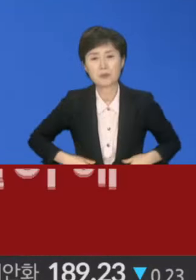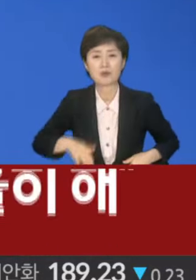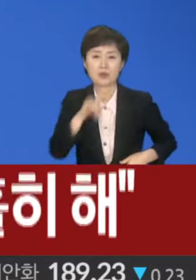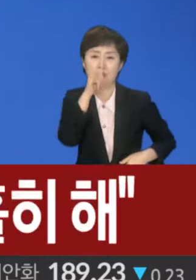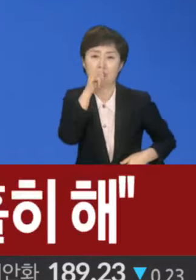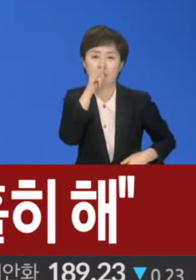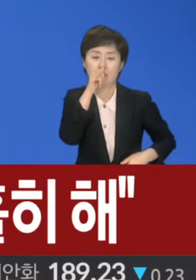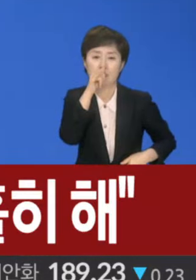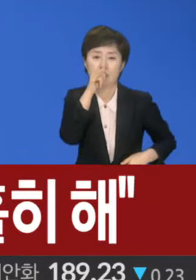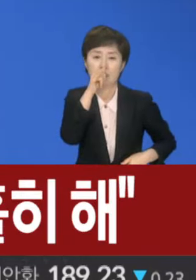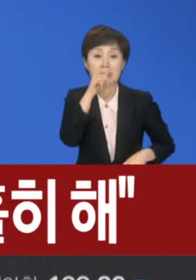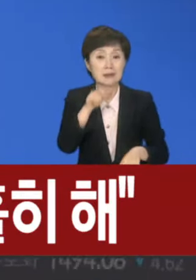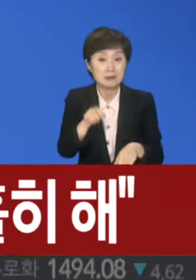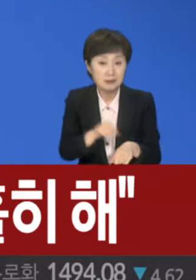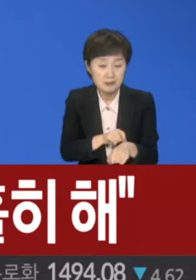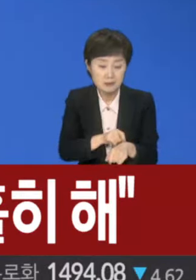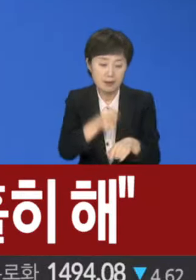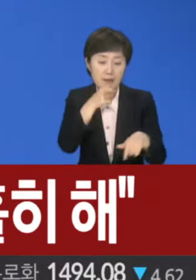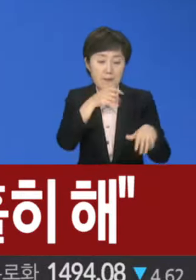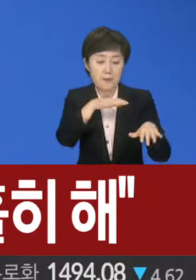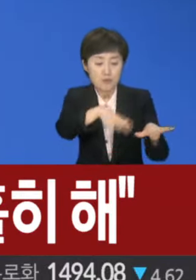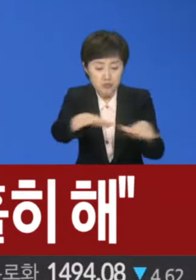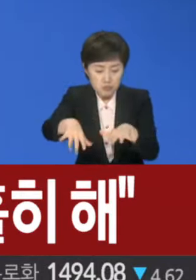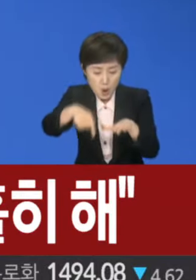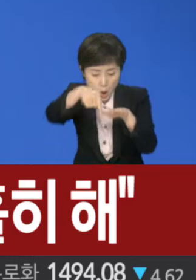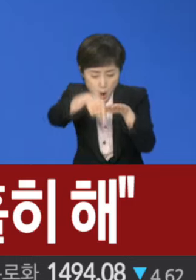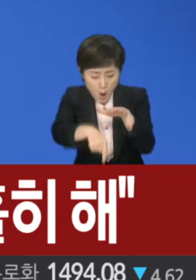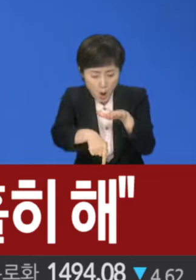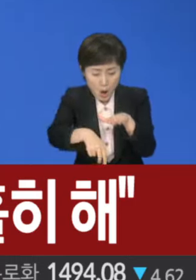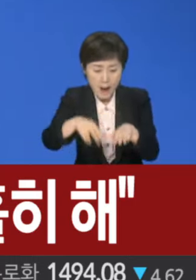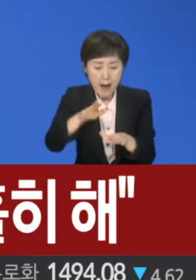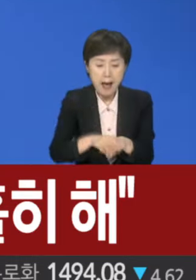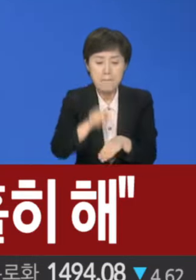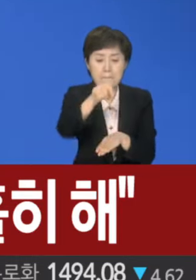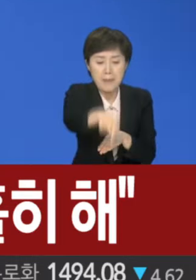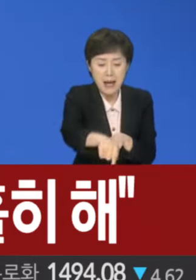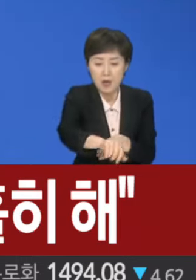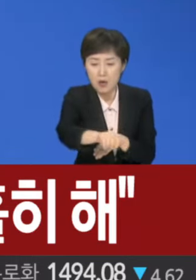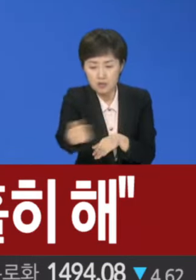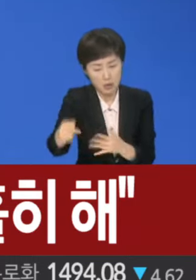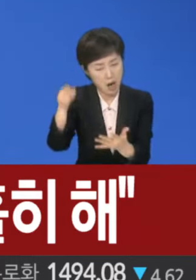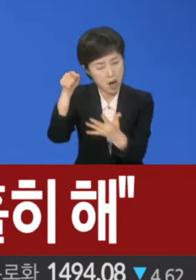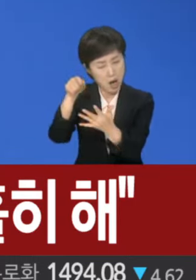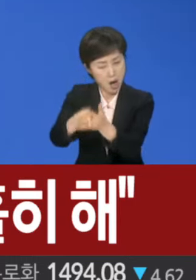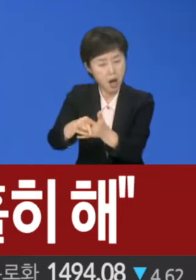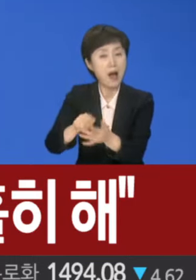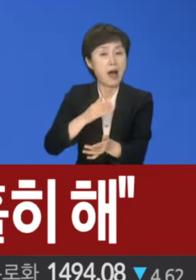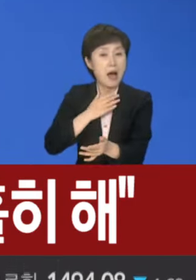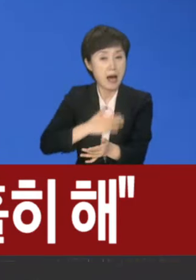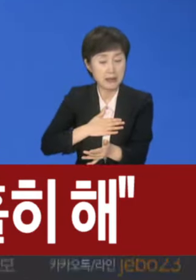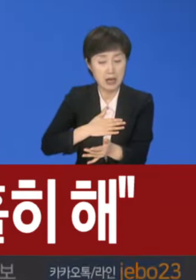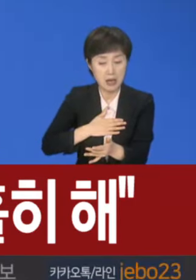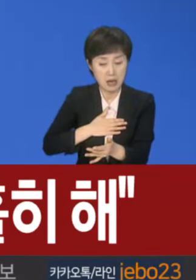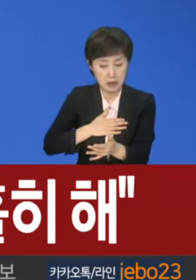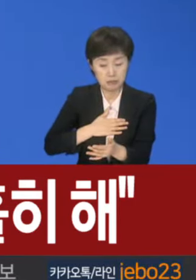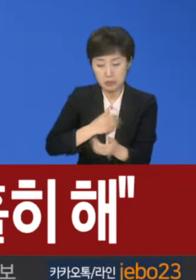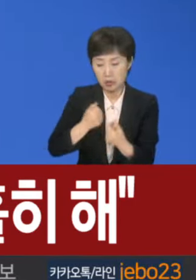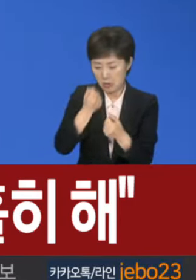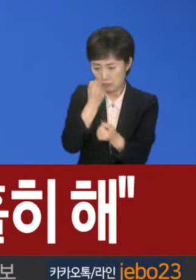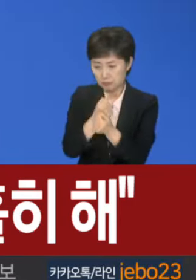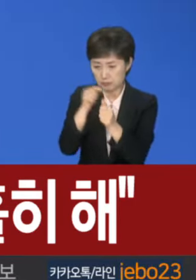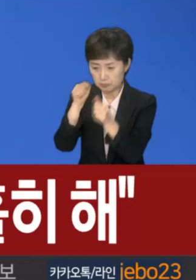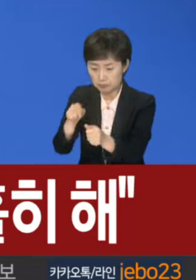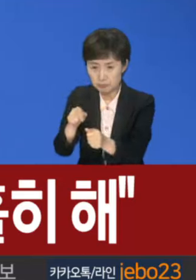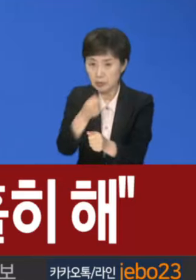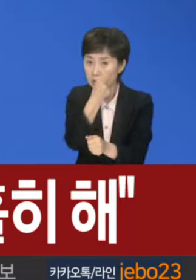특히 수중수색으로 인한 사망의 위험성을 예상할 수 있었거나 예상할 수 있었음에도 불구하고 그러지 못한 사실이 인정되어야